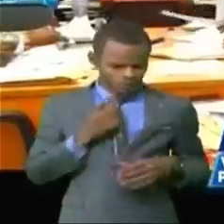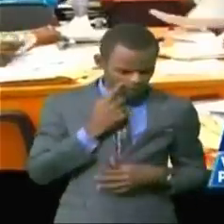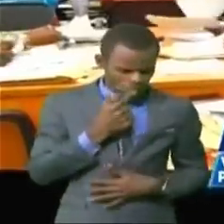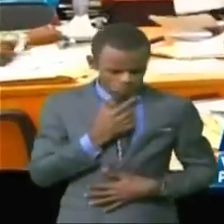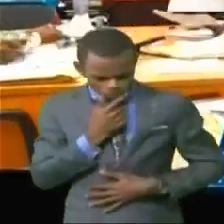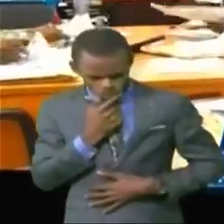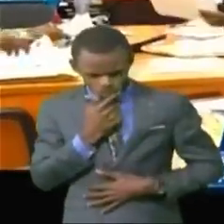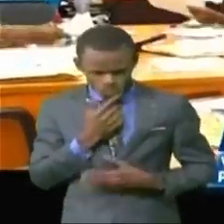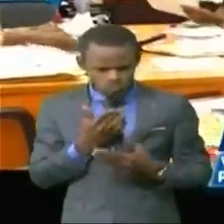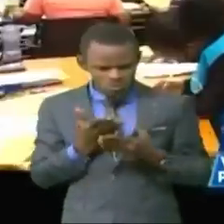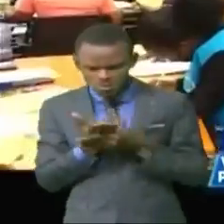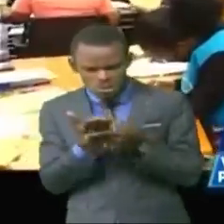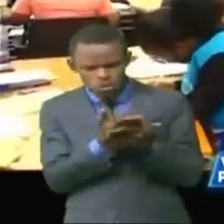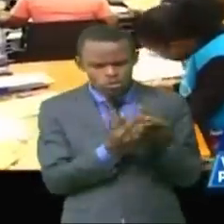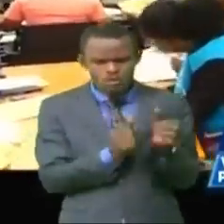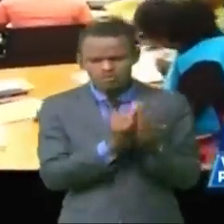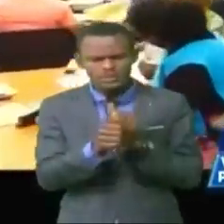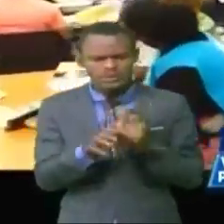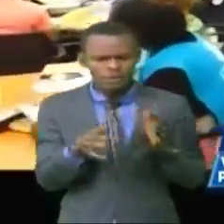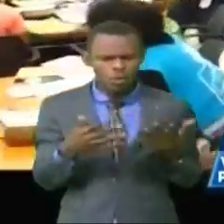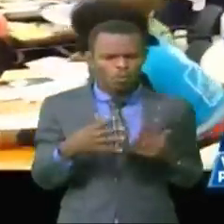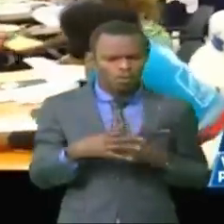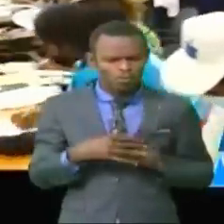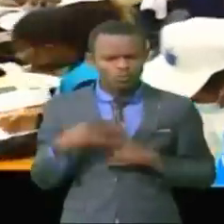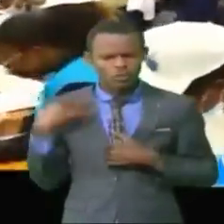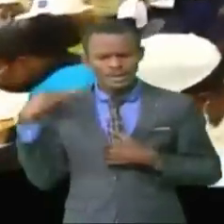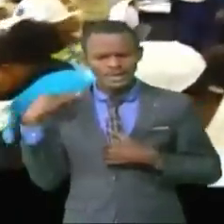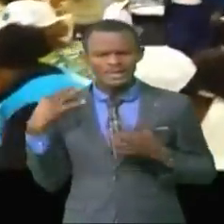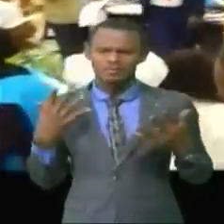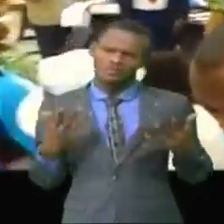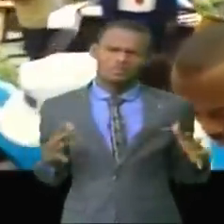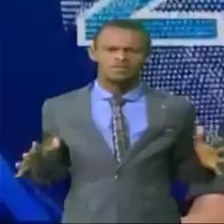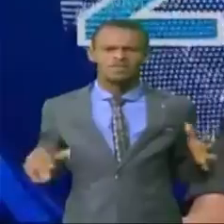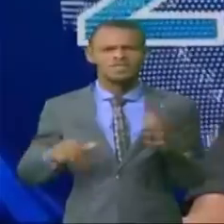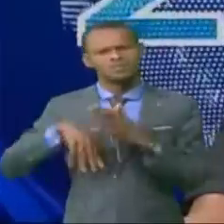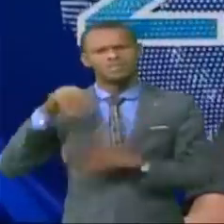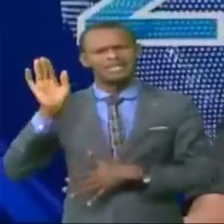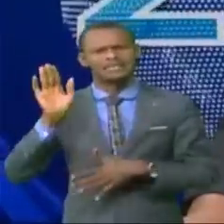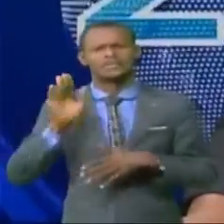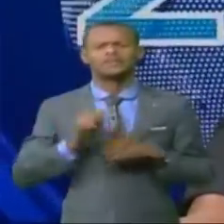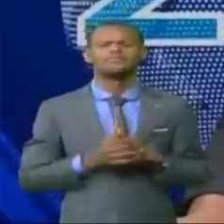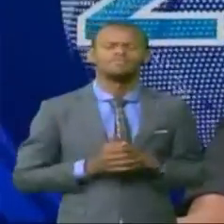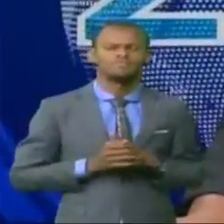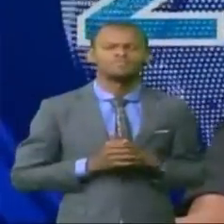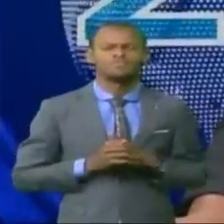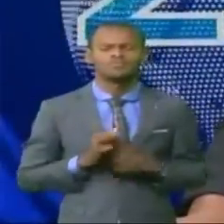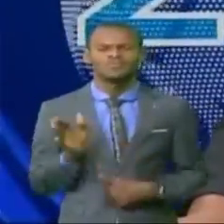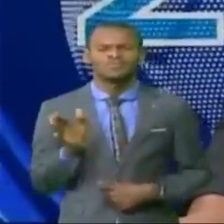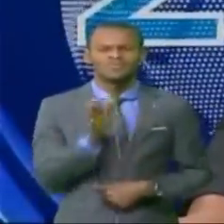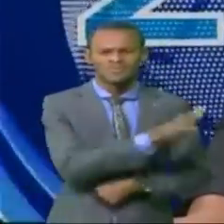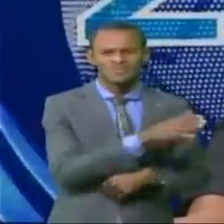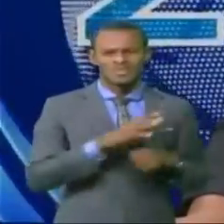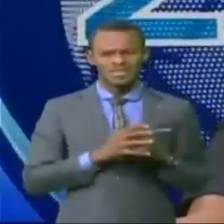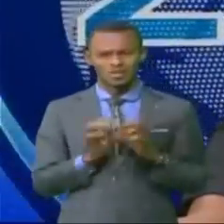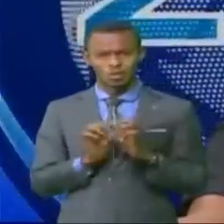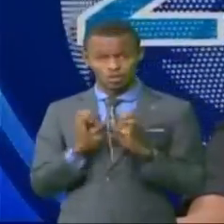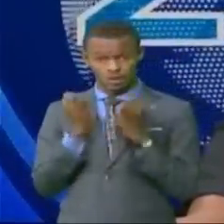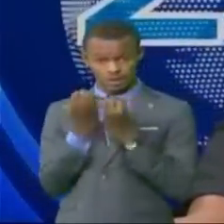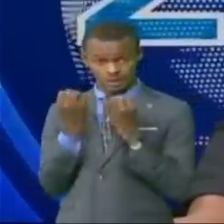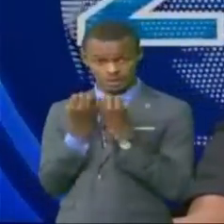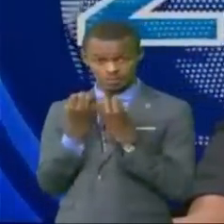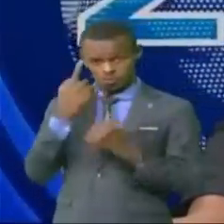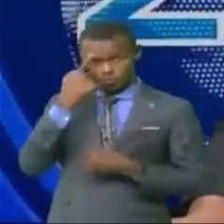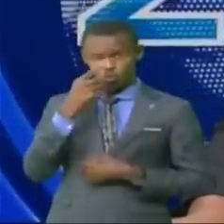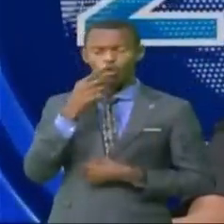des dossiers des candidatures pour la députation provinciale et des conseillers communaux. La délégation du Fonds monétaire